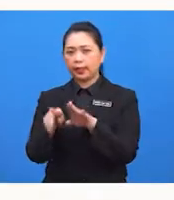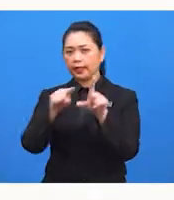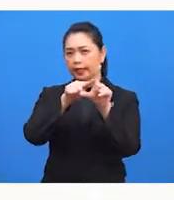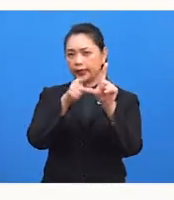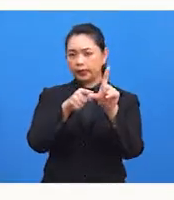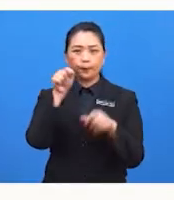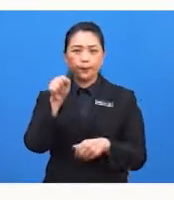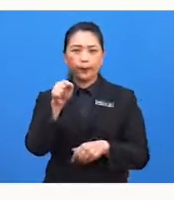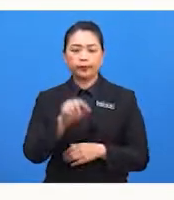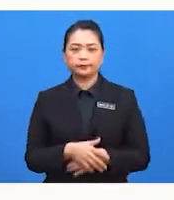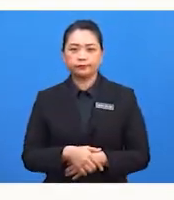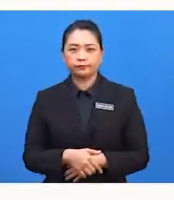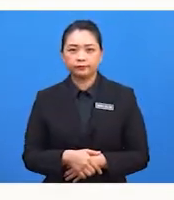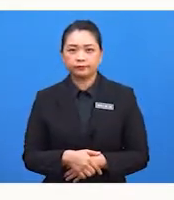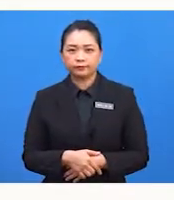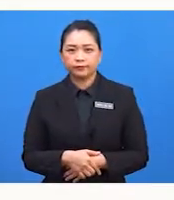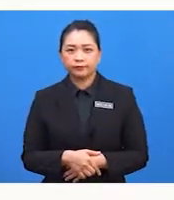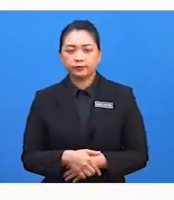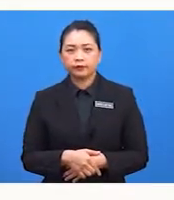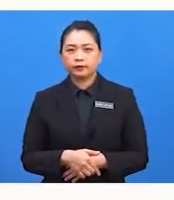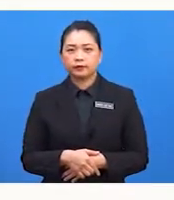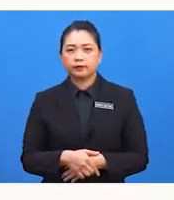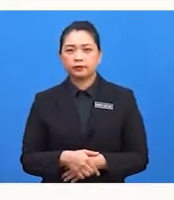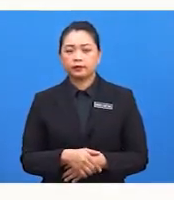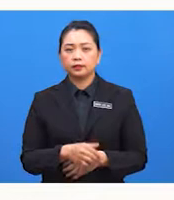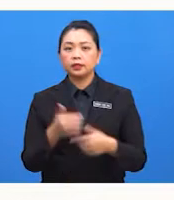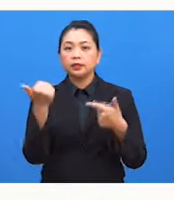Yang kedua adalah pencil tools.